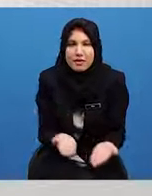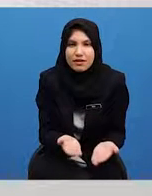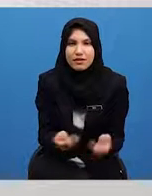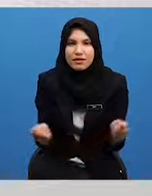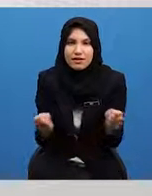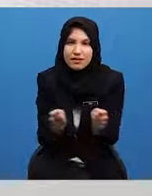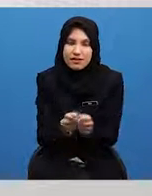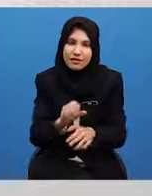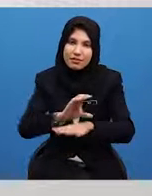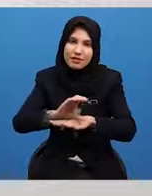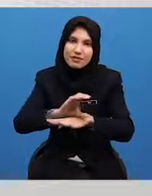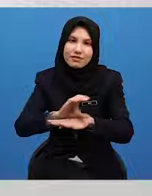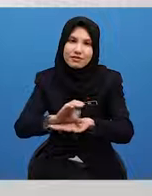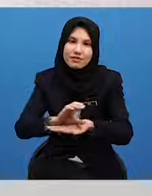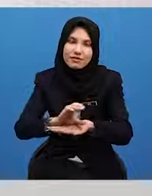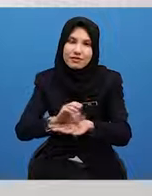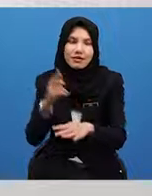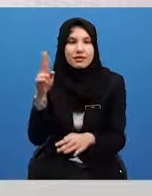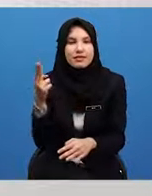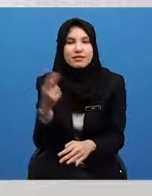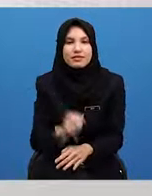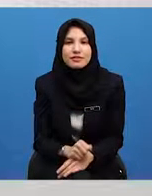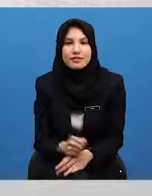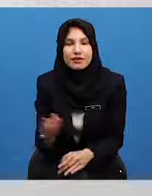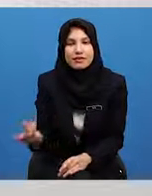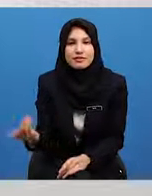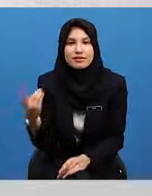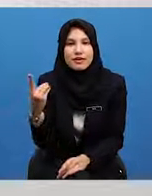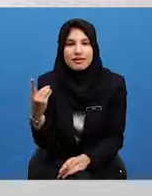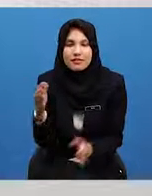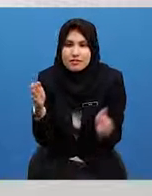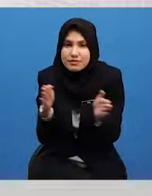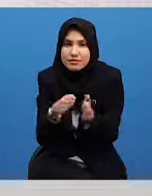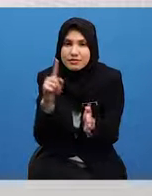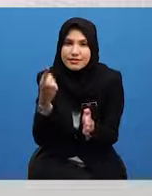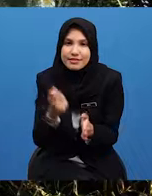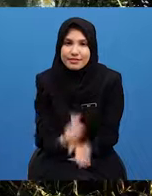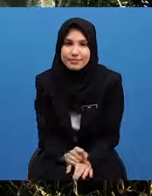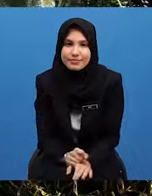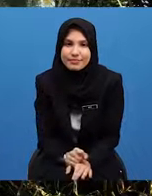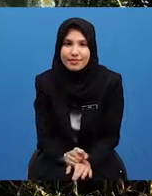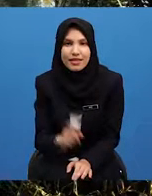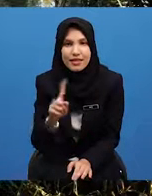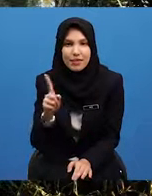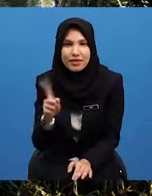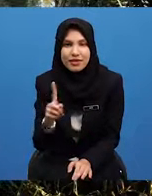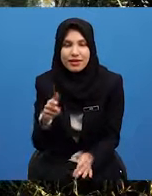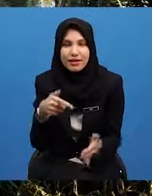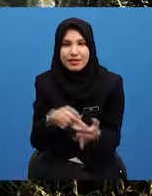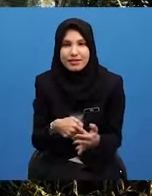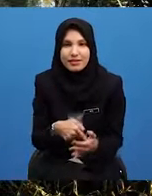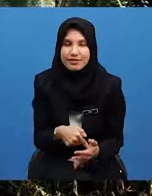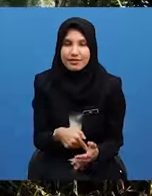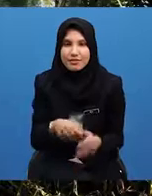dengan menggunakan hanya daya yang kecil sahaja. Di manakah lagi